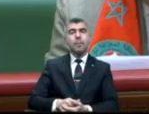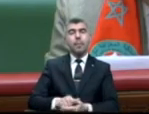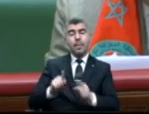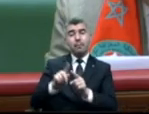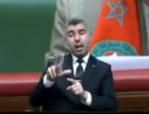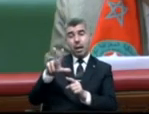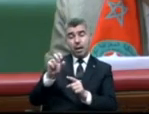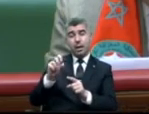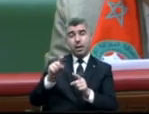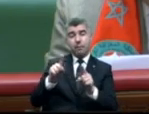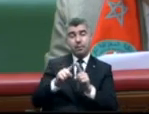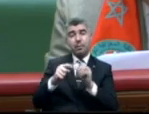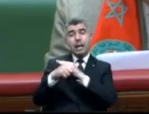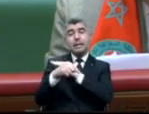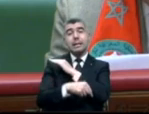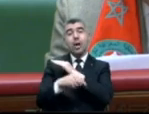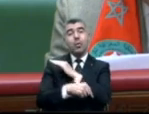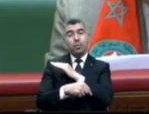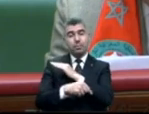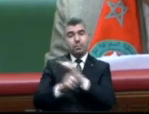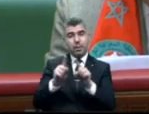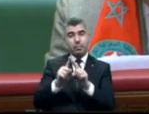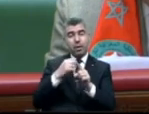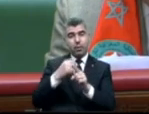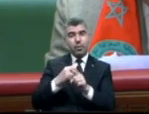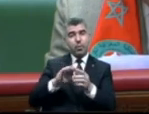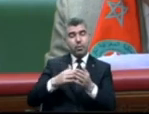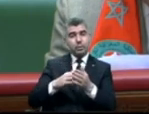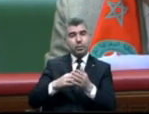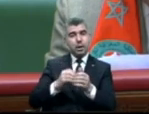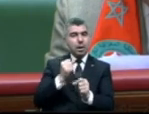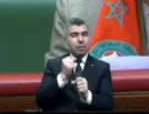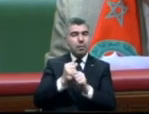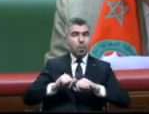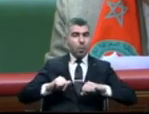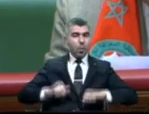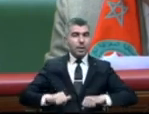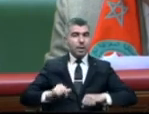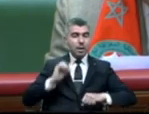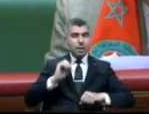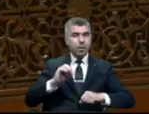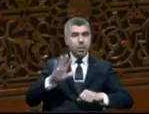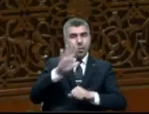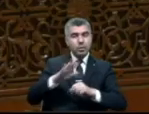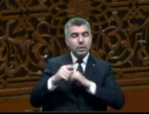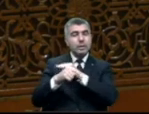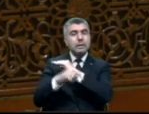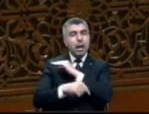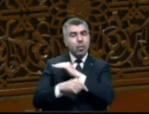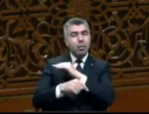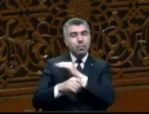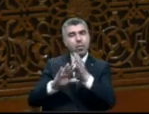كتعرفوا الجنوب الشرقي سي لو باغادي دي جيولوج، الا درتو معنا غير مجهودين انتوما كوزاره ديالكم في هذاك المنطقه ديال الجنوب الشرقي من